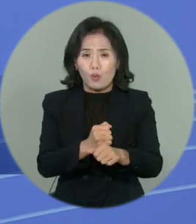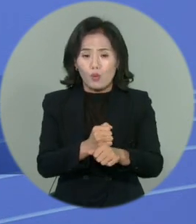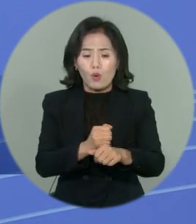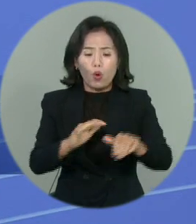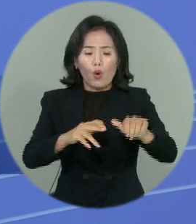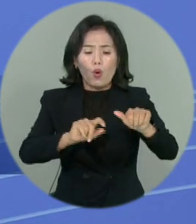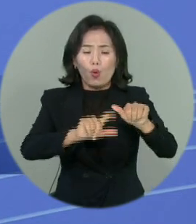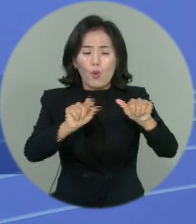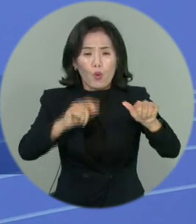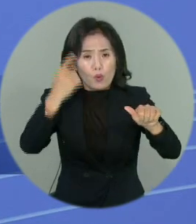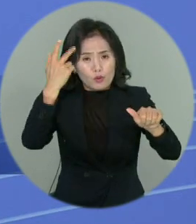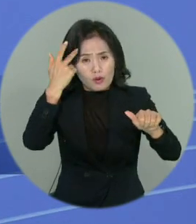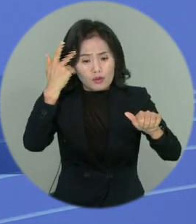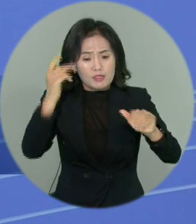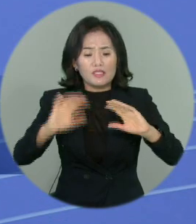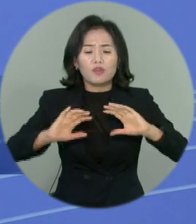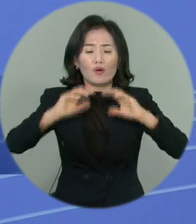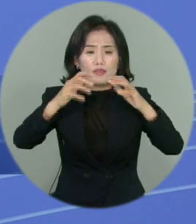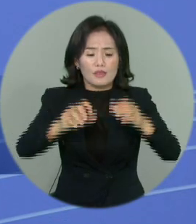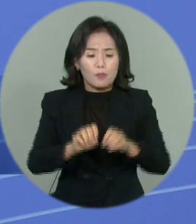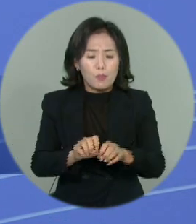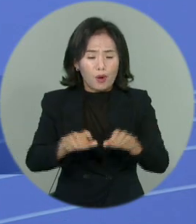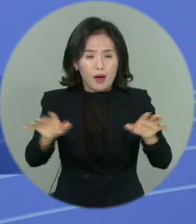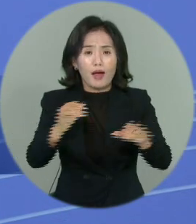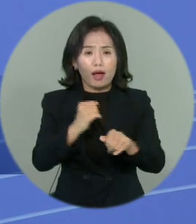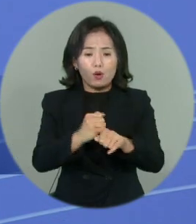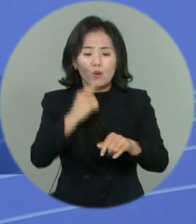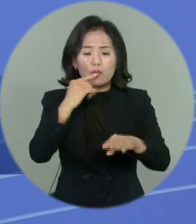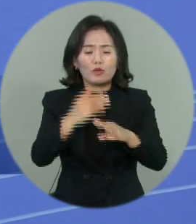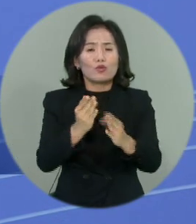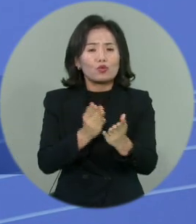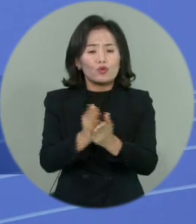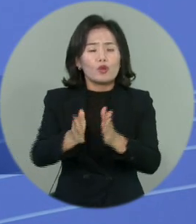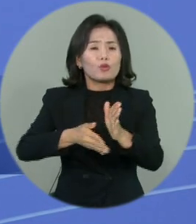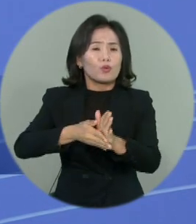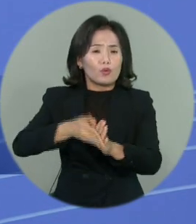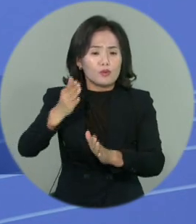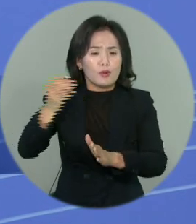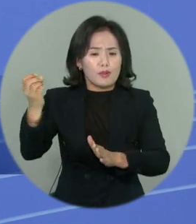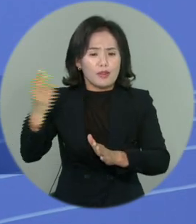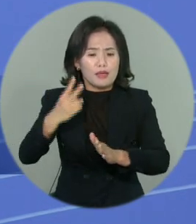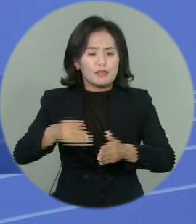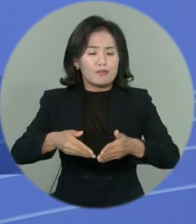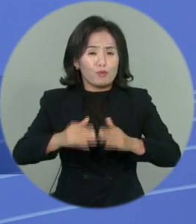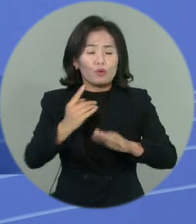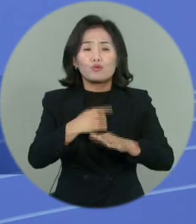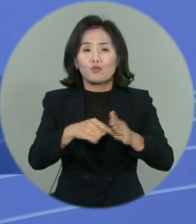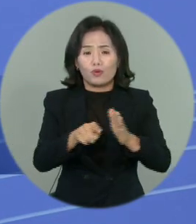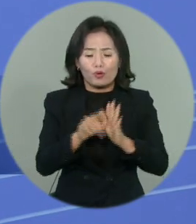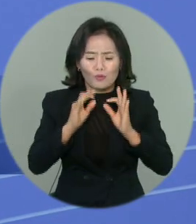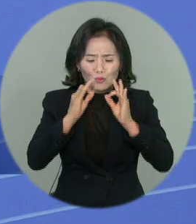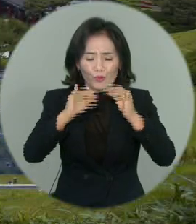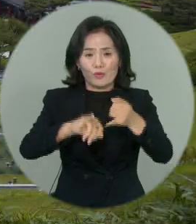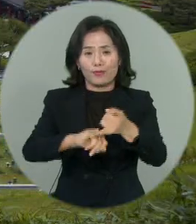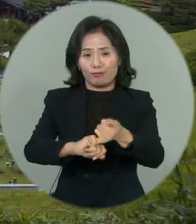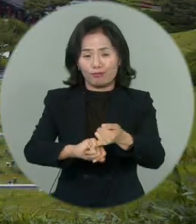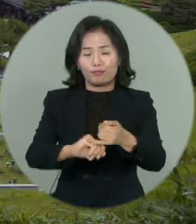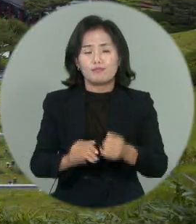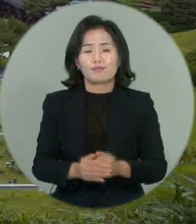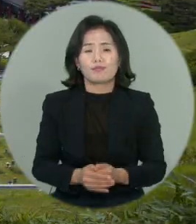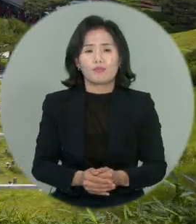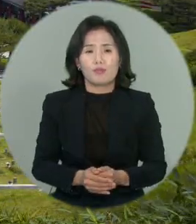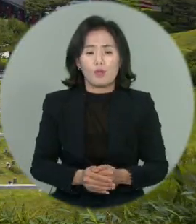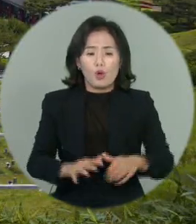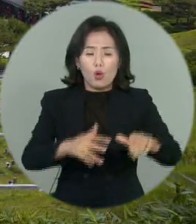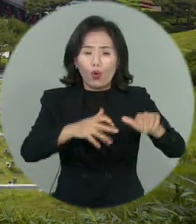5월 정신이 전세계로 확산되고 민주주의의 도시로 거듭날 수 있도록 더 노력하겠습니다